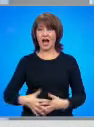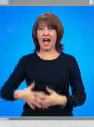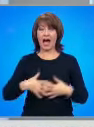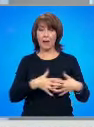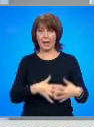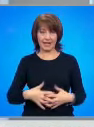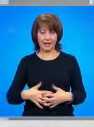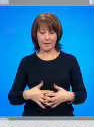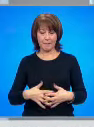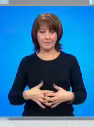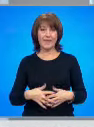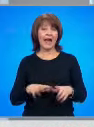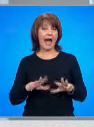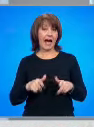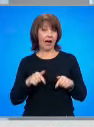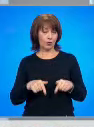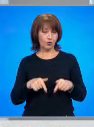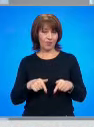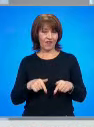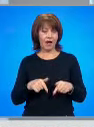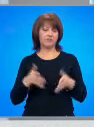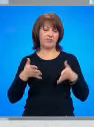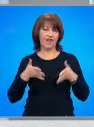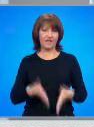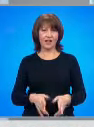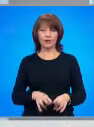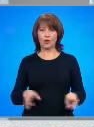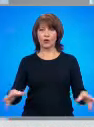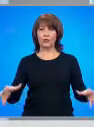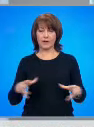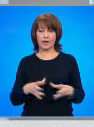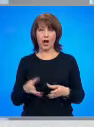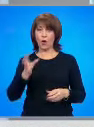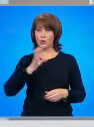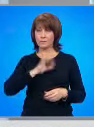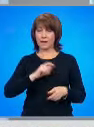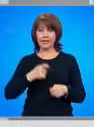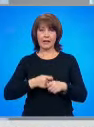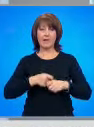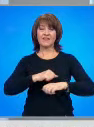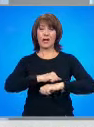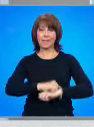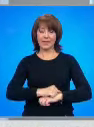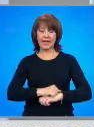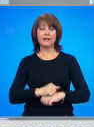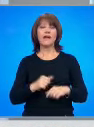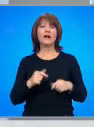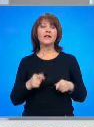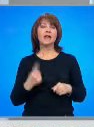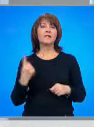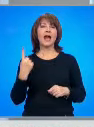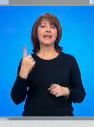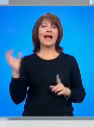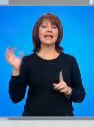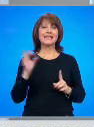изключение на Възраждане, ако това мъртвородено и вредно Народно събрание успее да излъчи кабинет, той ще има една единствена цел – да ни вкара във войната срещу